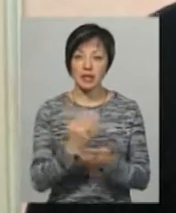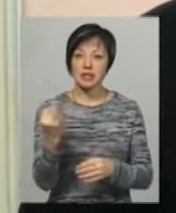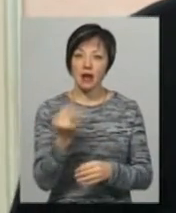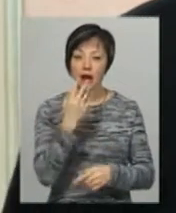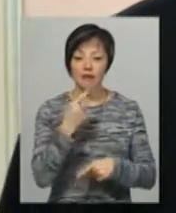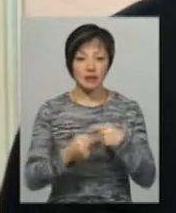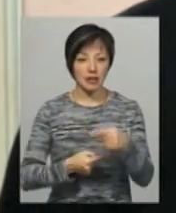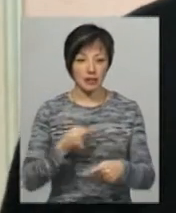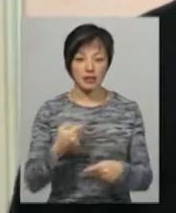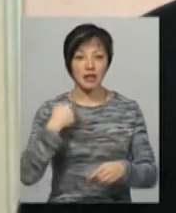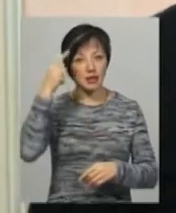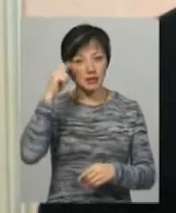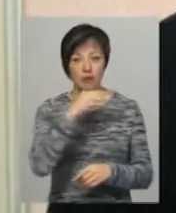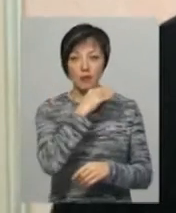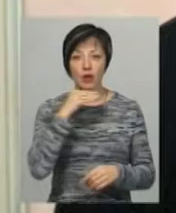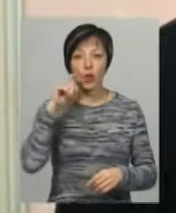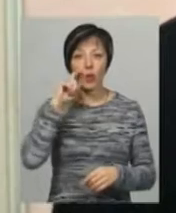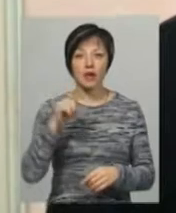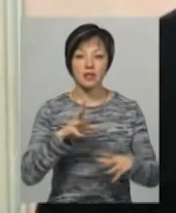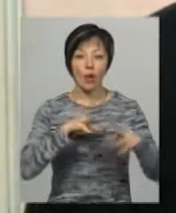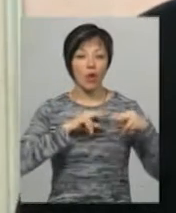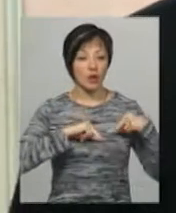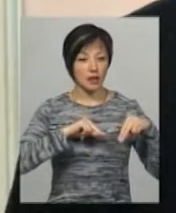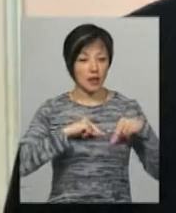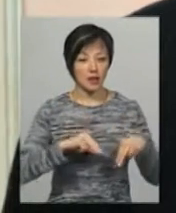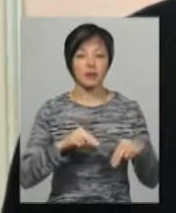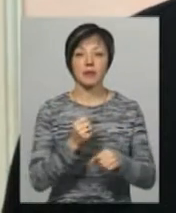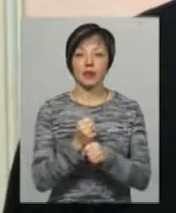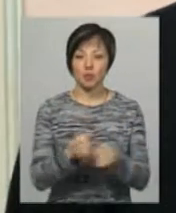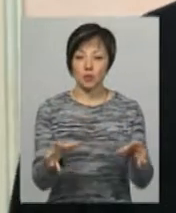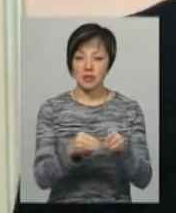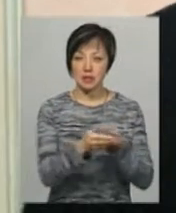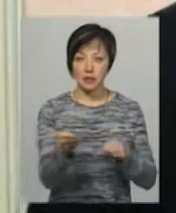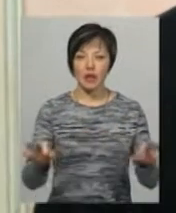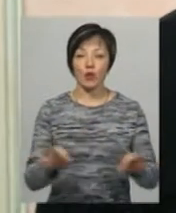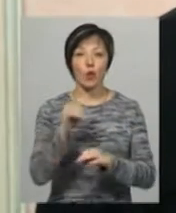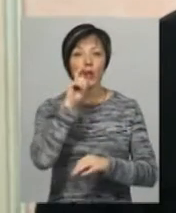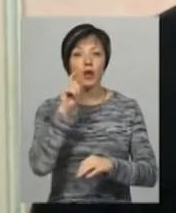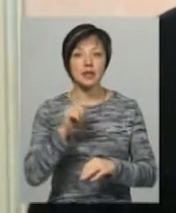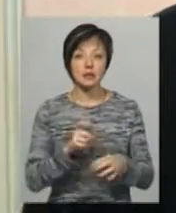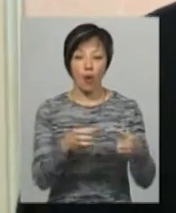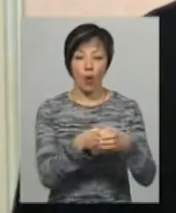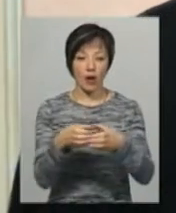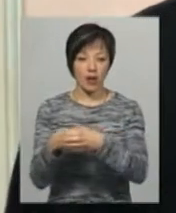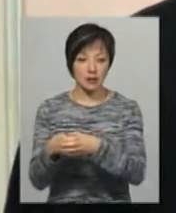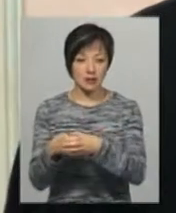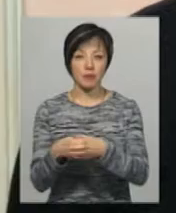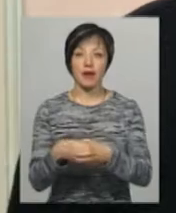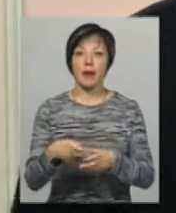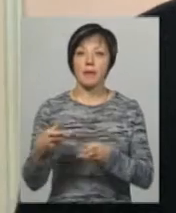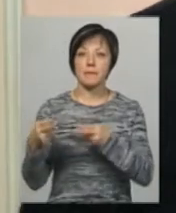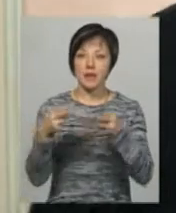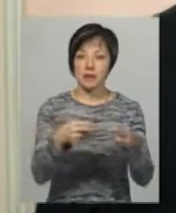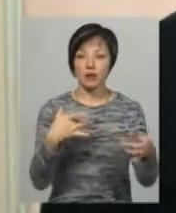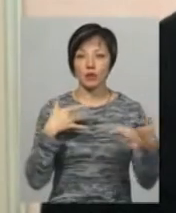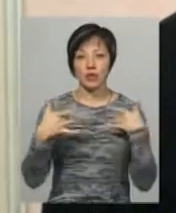цікаві традиції. Я знаю багатьох українських колег, співпрацюю з ними і диригую українськими оркестрами, які приїздять